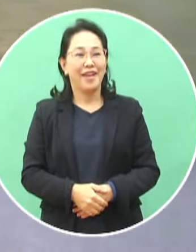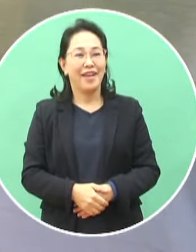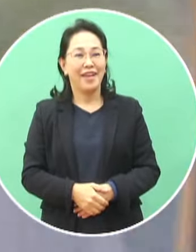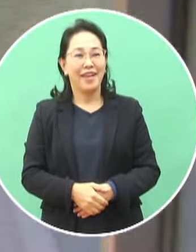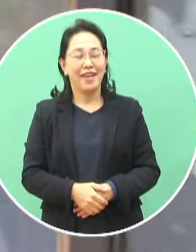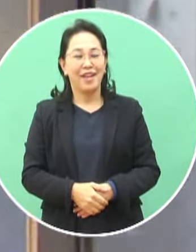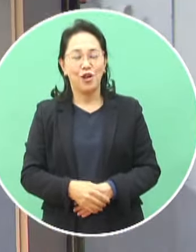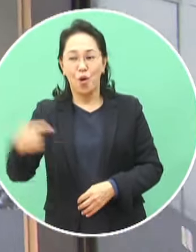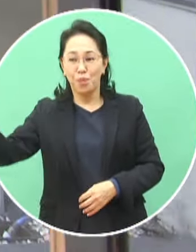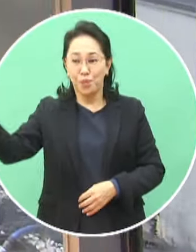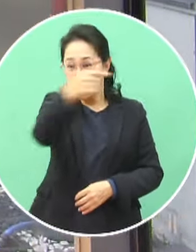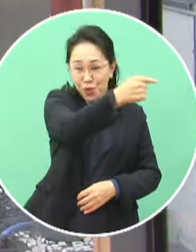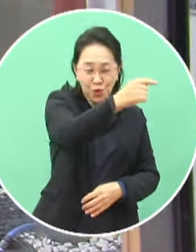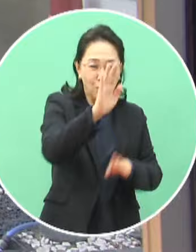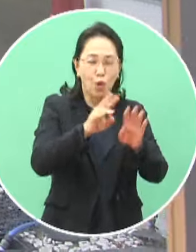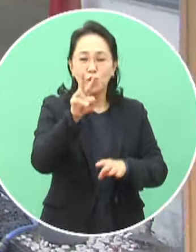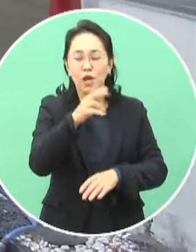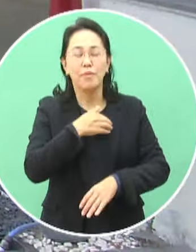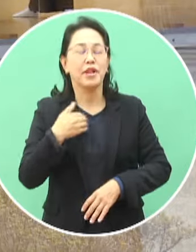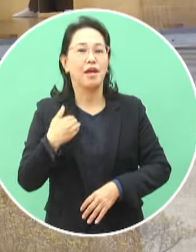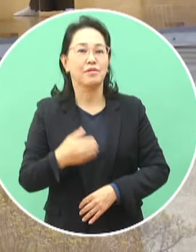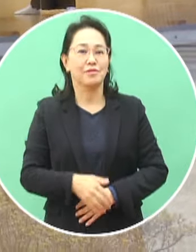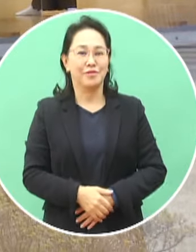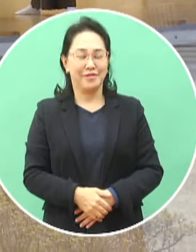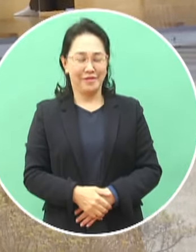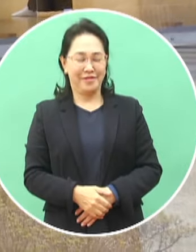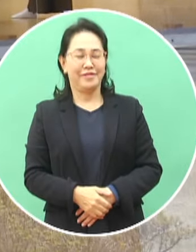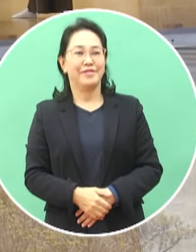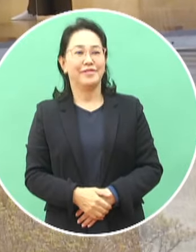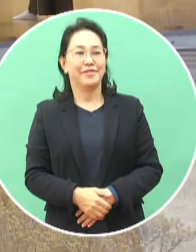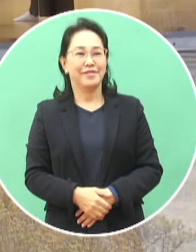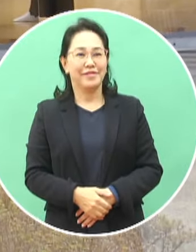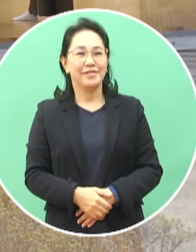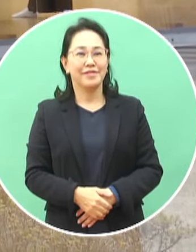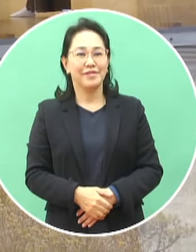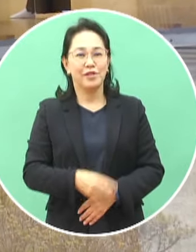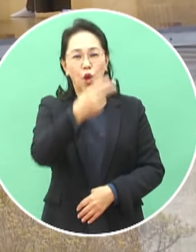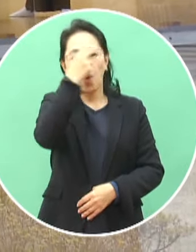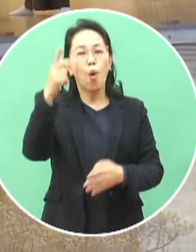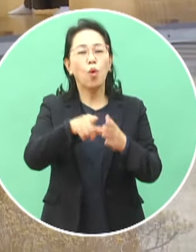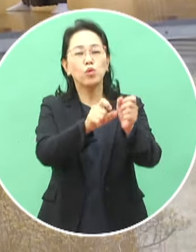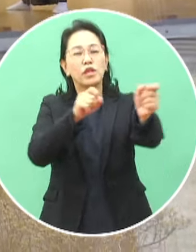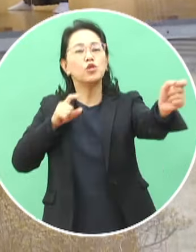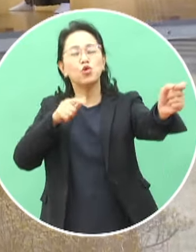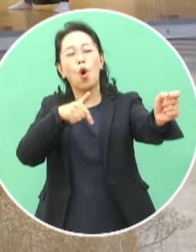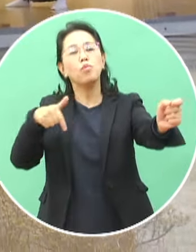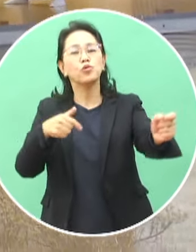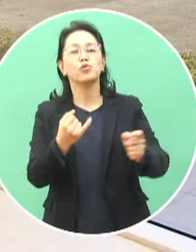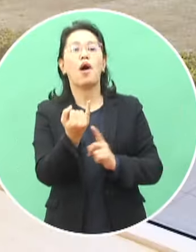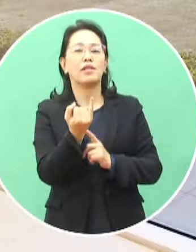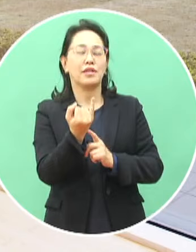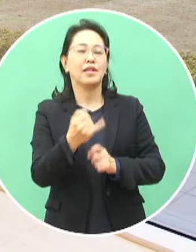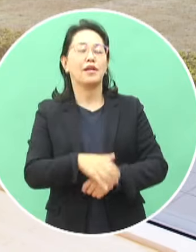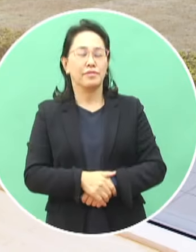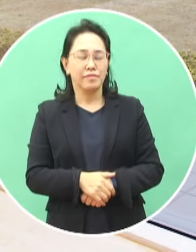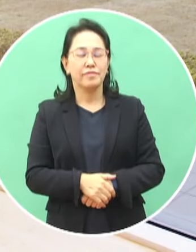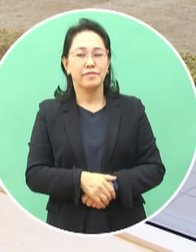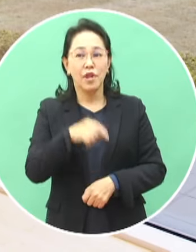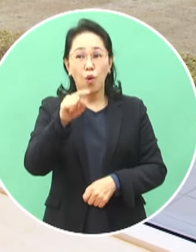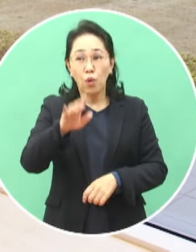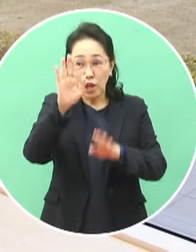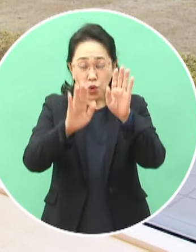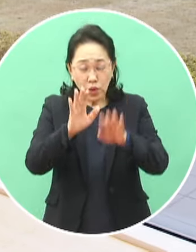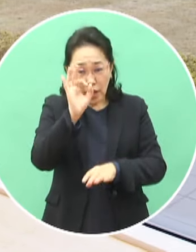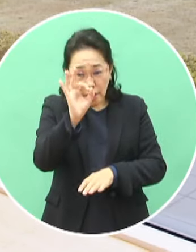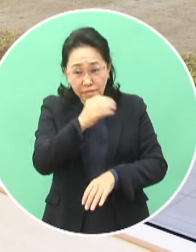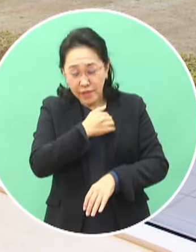い矢が目の前で見れるっていう。 高校時代弓道部だった花井さんによると、この環境で